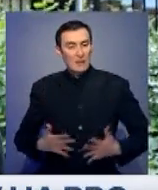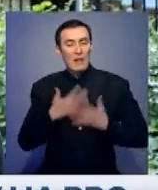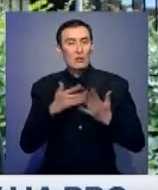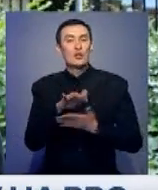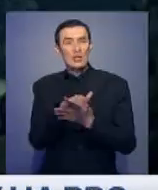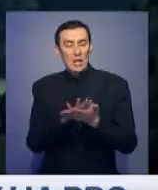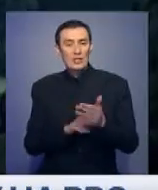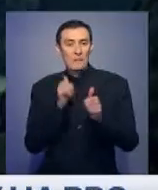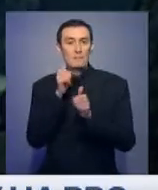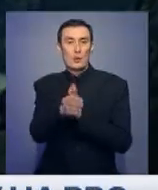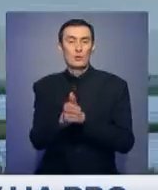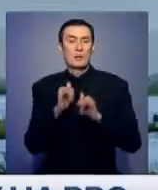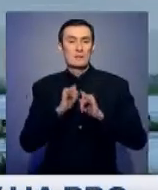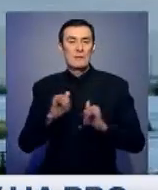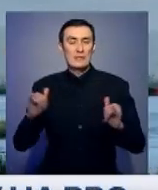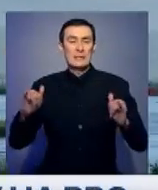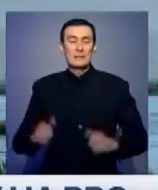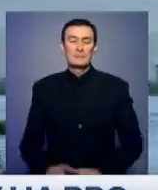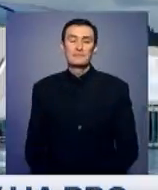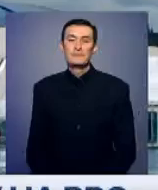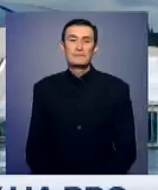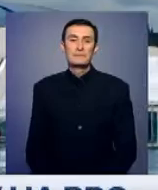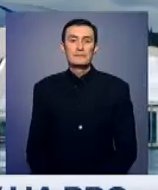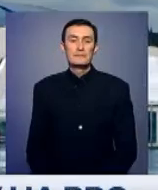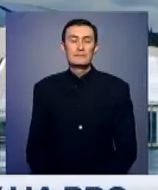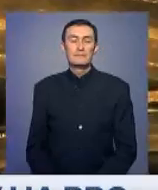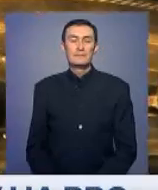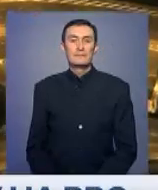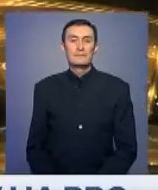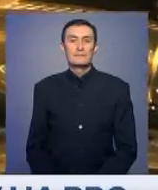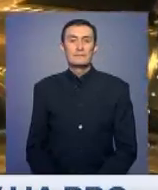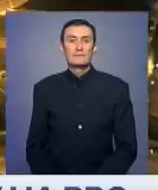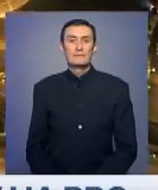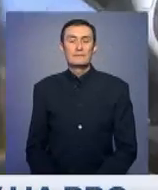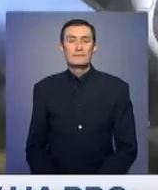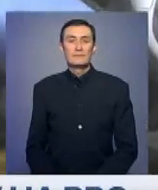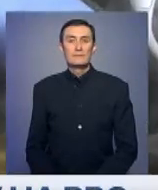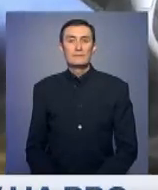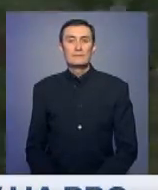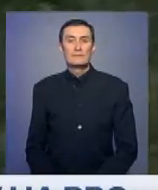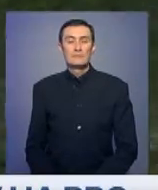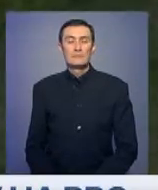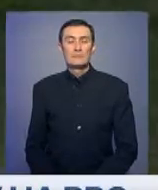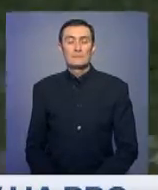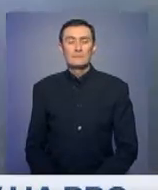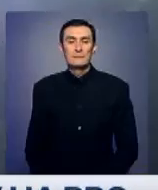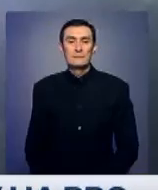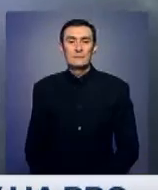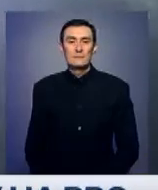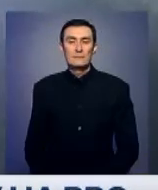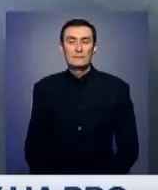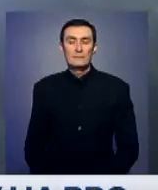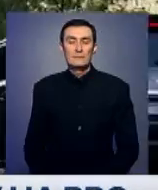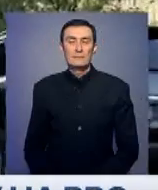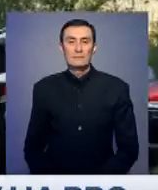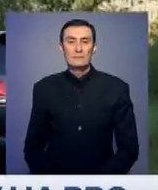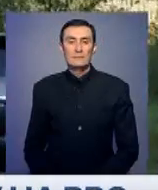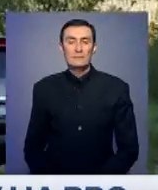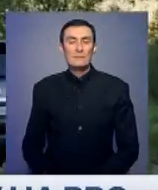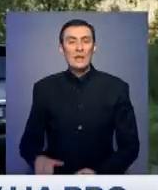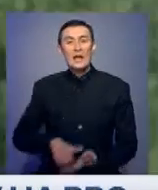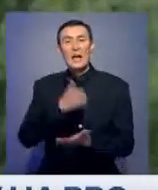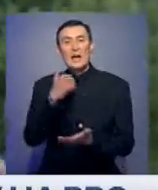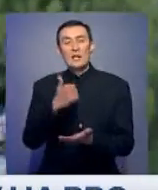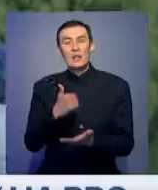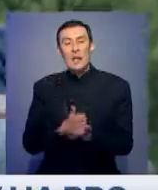двигаться вперед. It all begins with the first ray of light. The first sight. Главную